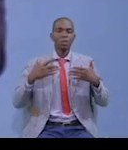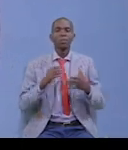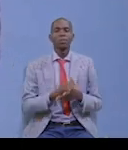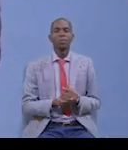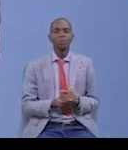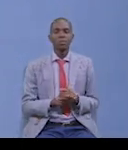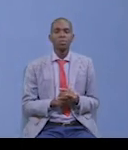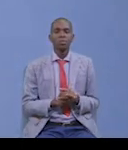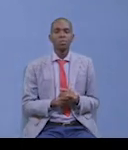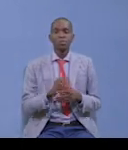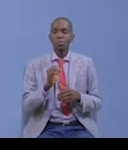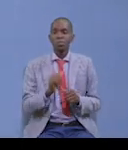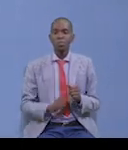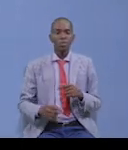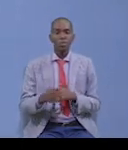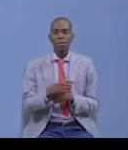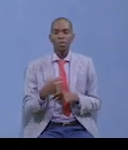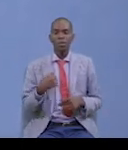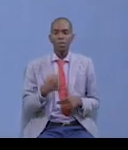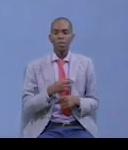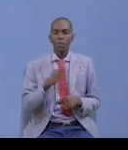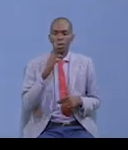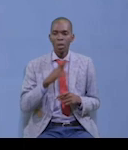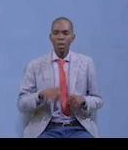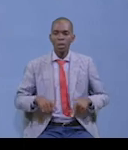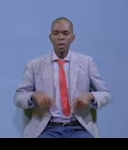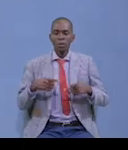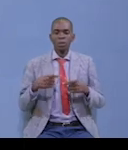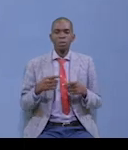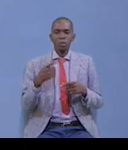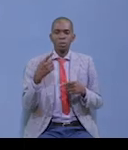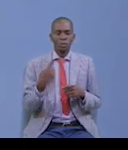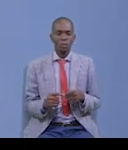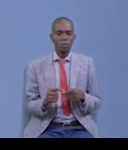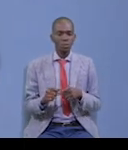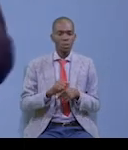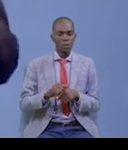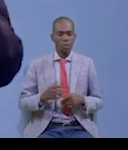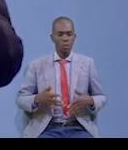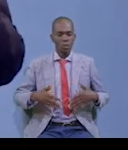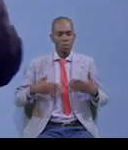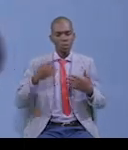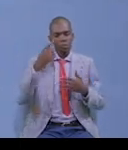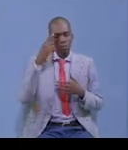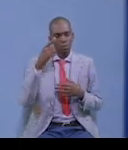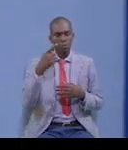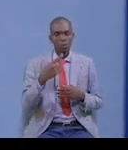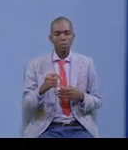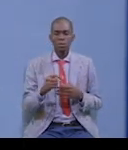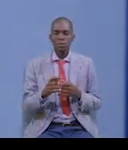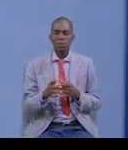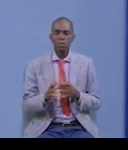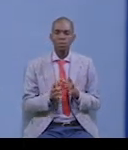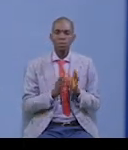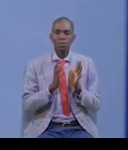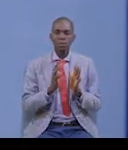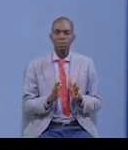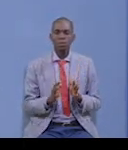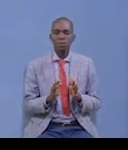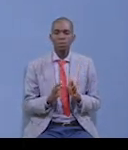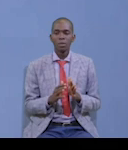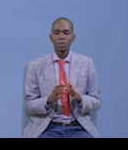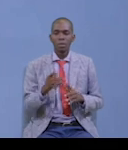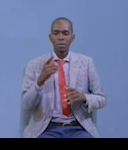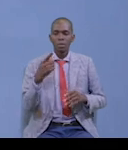దినం అది. Every day we live in the practical life of the Christian. ప్రతి రోజు క్రైస్తవ జీవితం క్రియాత్మకమైన దినం. The light